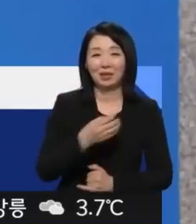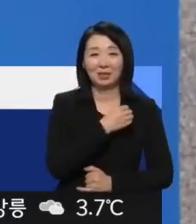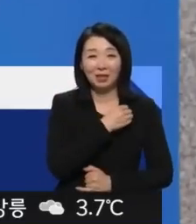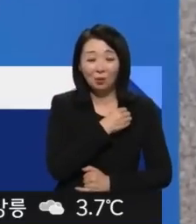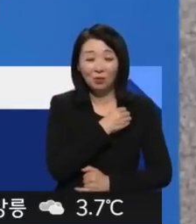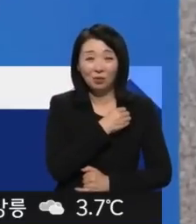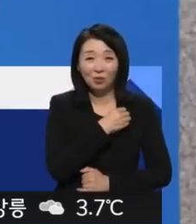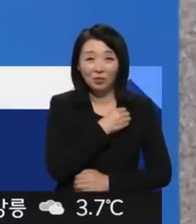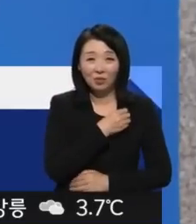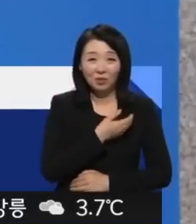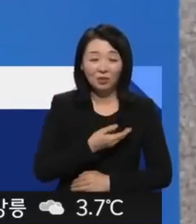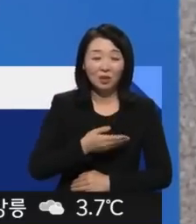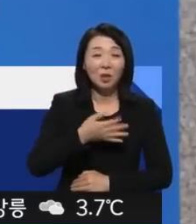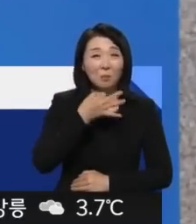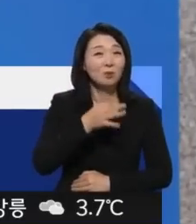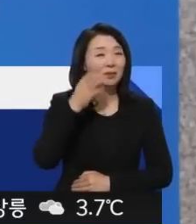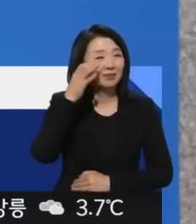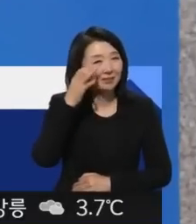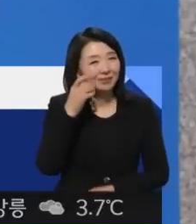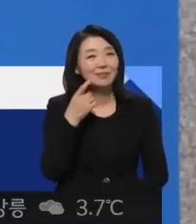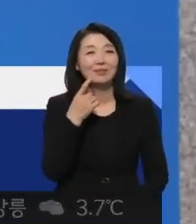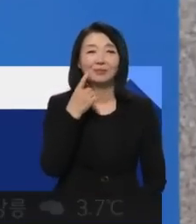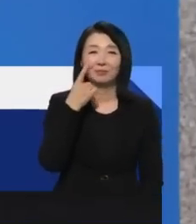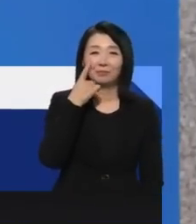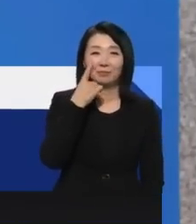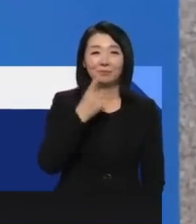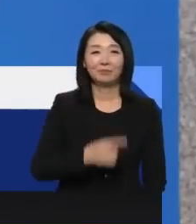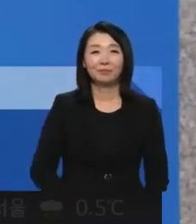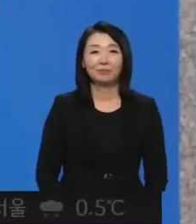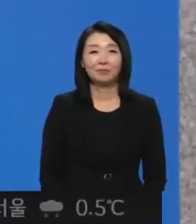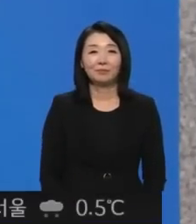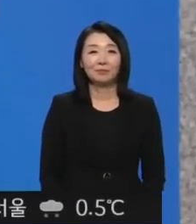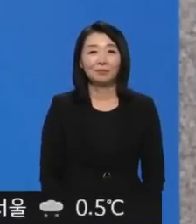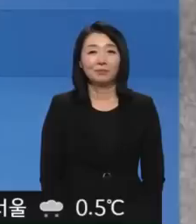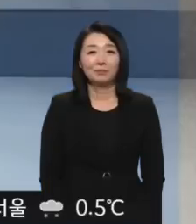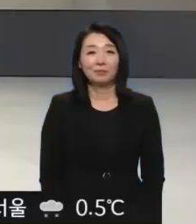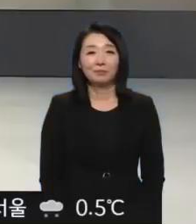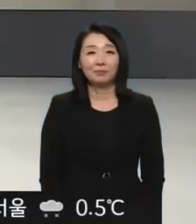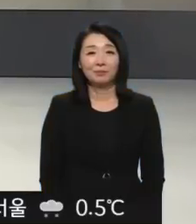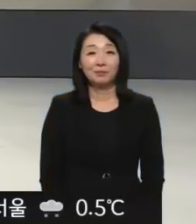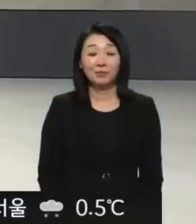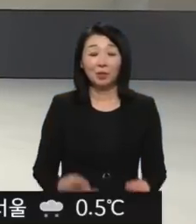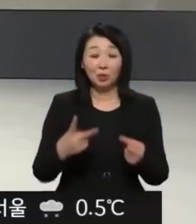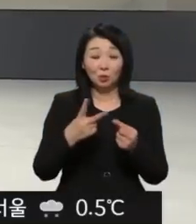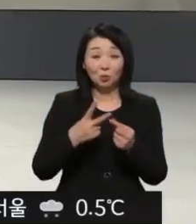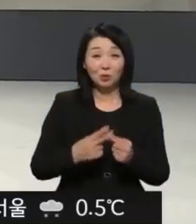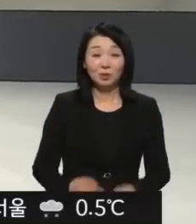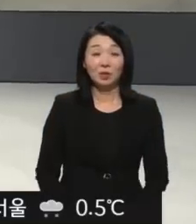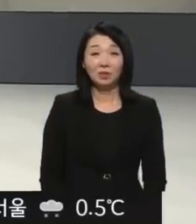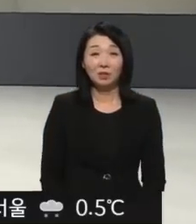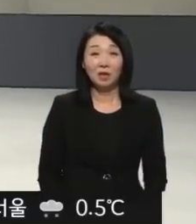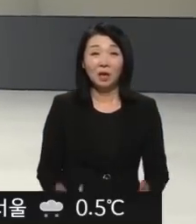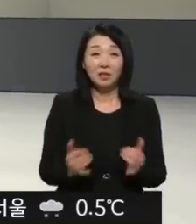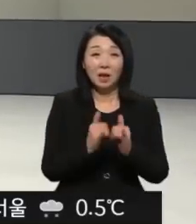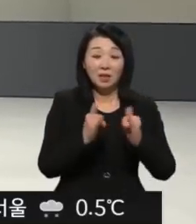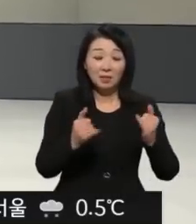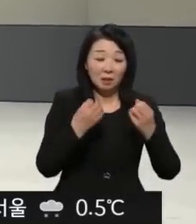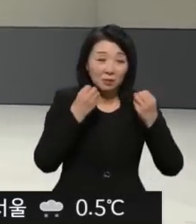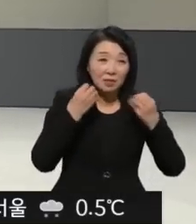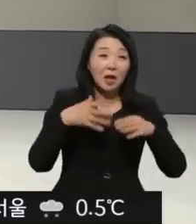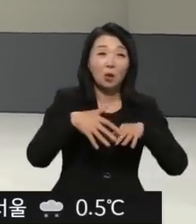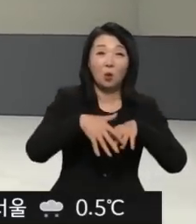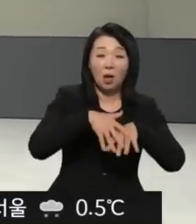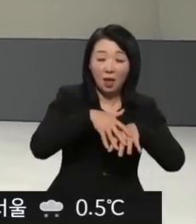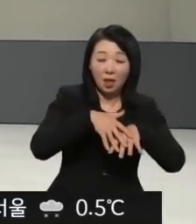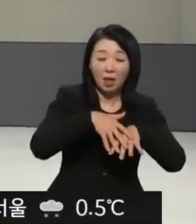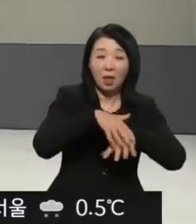목소리를 듣는 그런 일들을 할 것입니다. 네, 두 번째 픽은 노동판 새로 짝입니다.